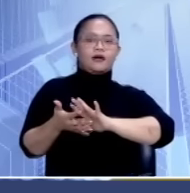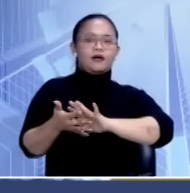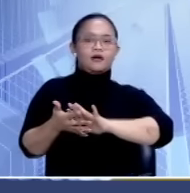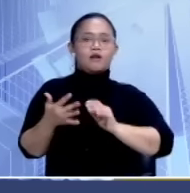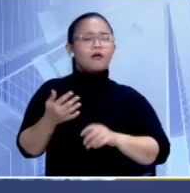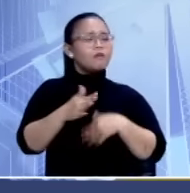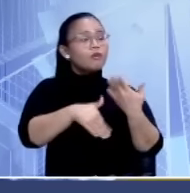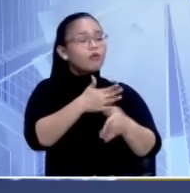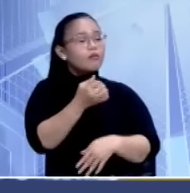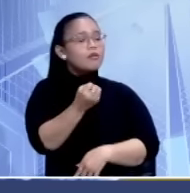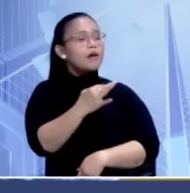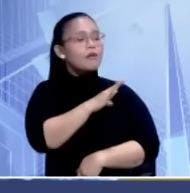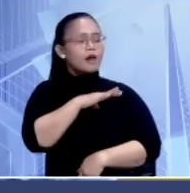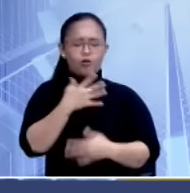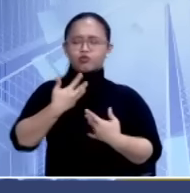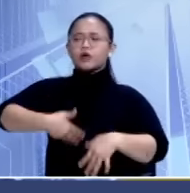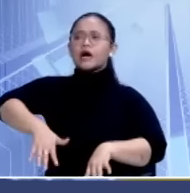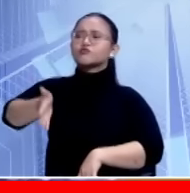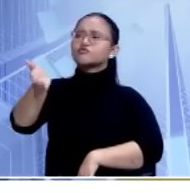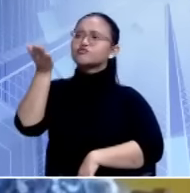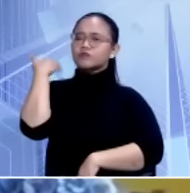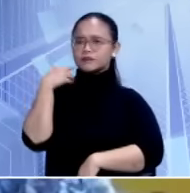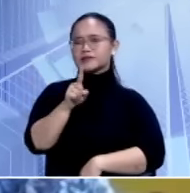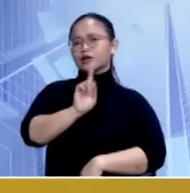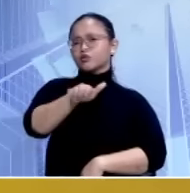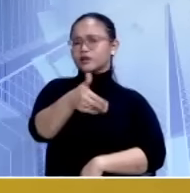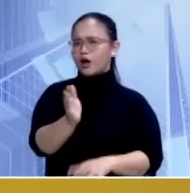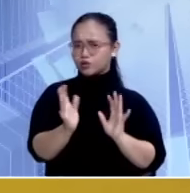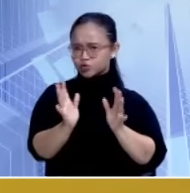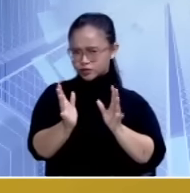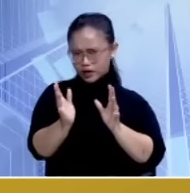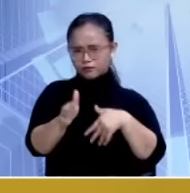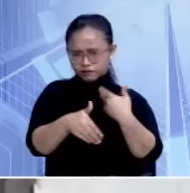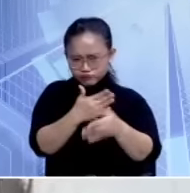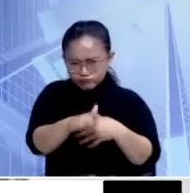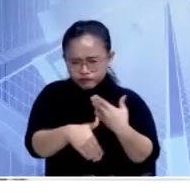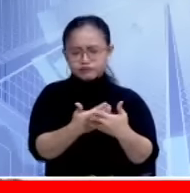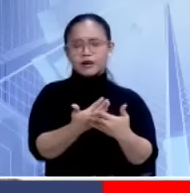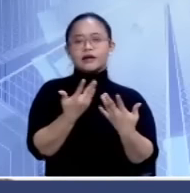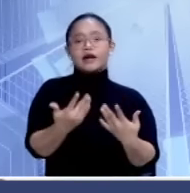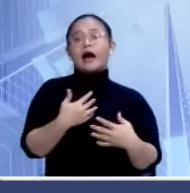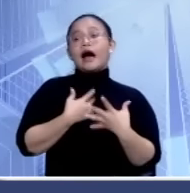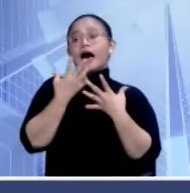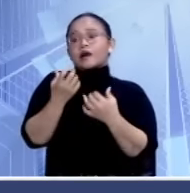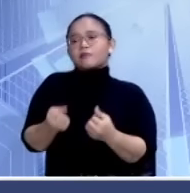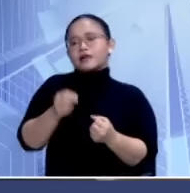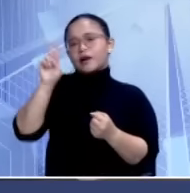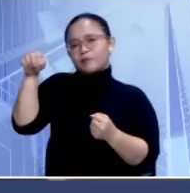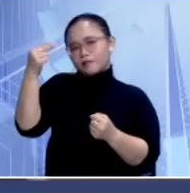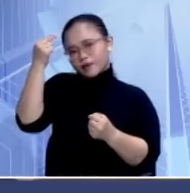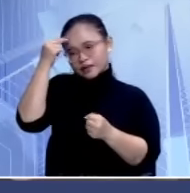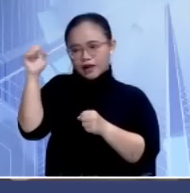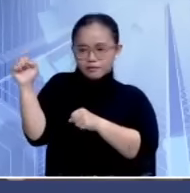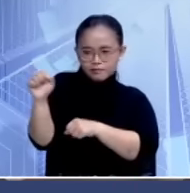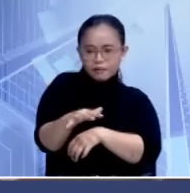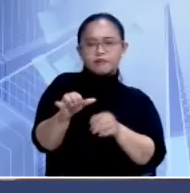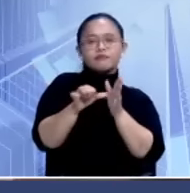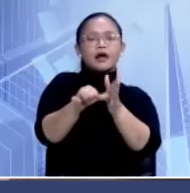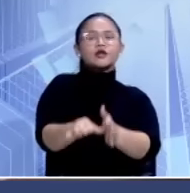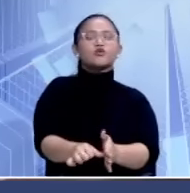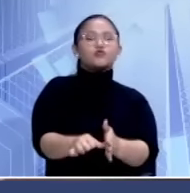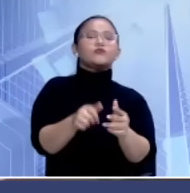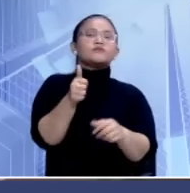berapa lama nih? Sudah lama, Pak. Mungkin sekitar 1 tahunan. Pihak sekolah berharap adanya respon cepat dari pemerintah